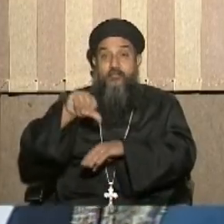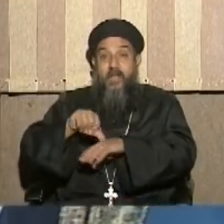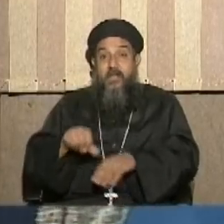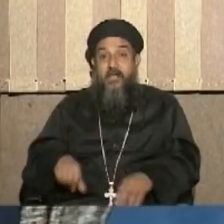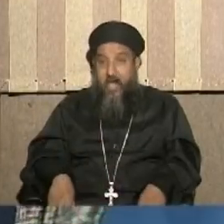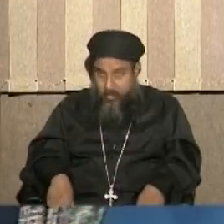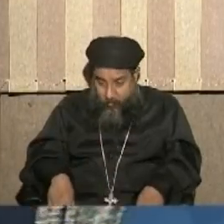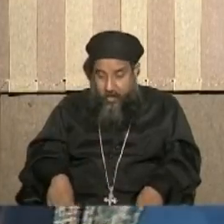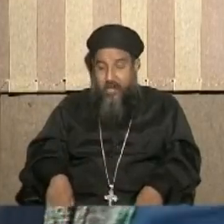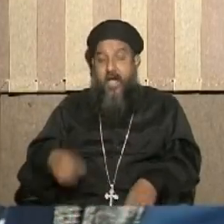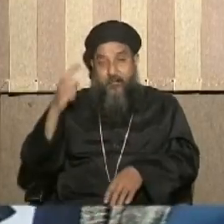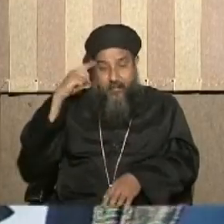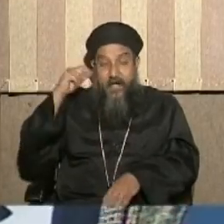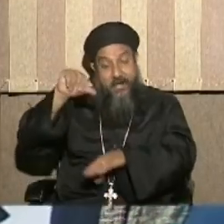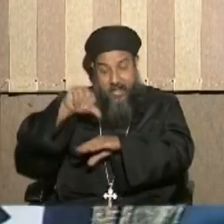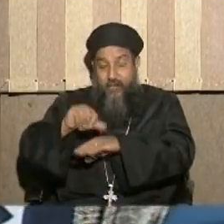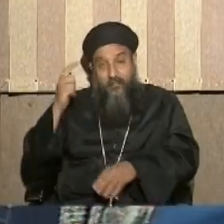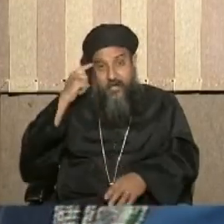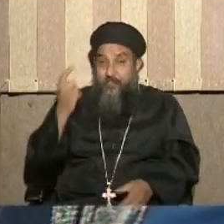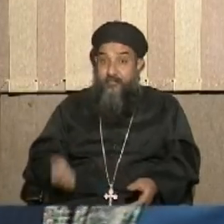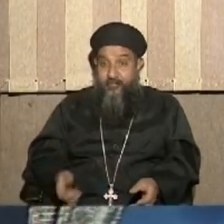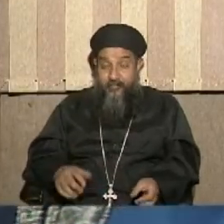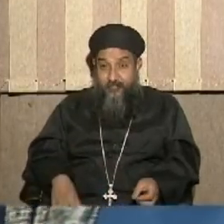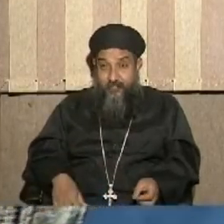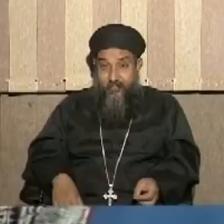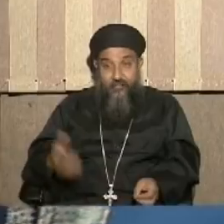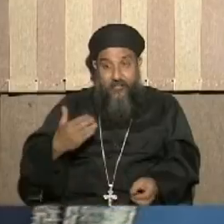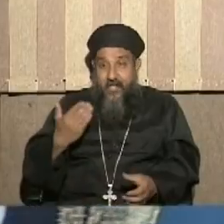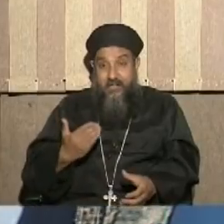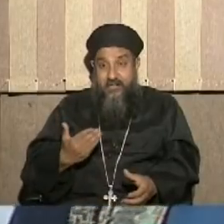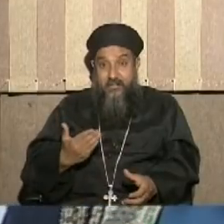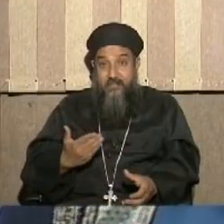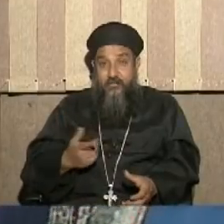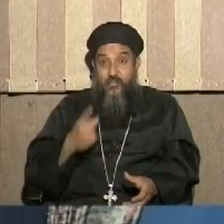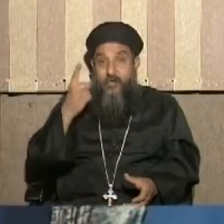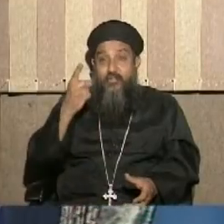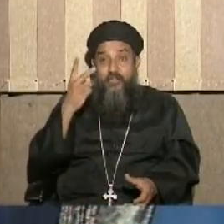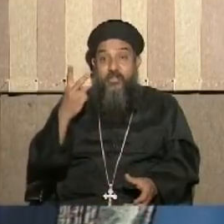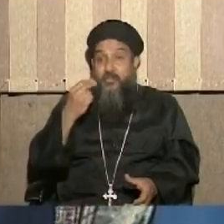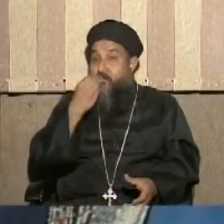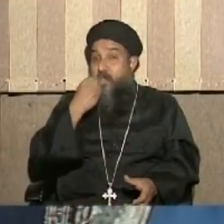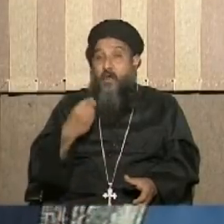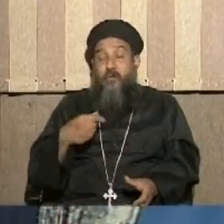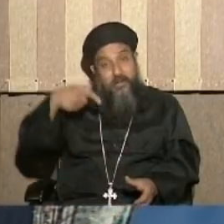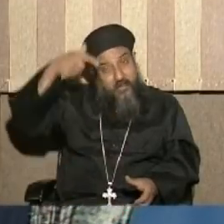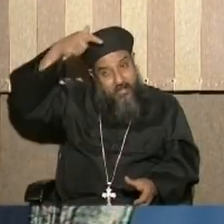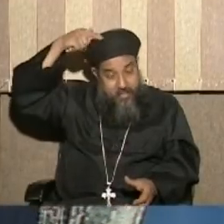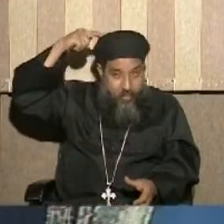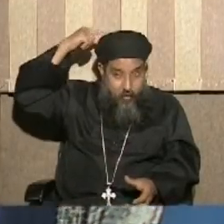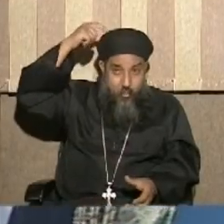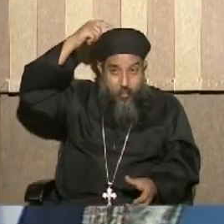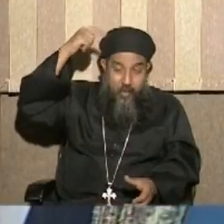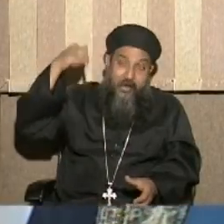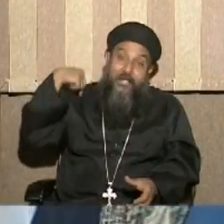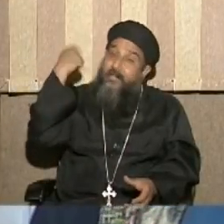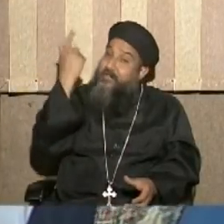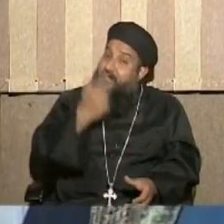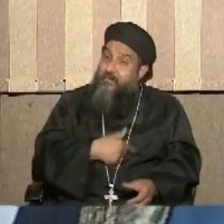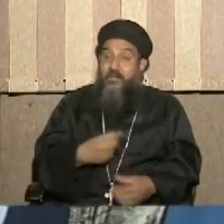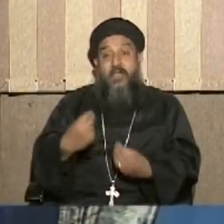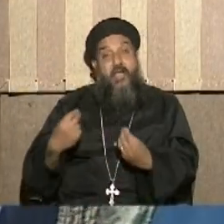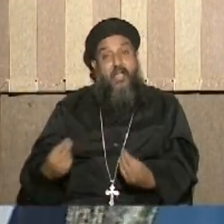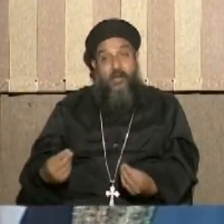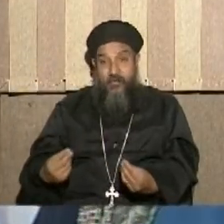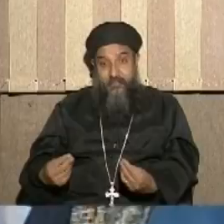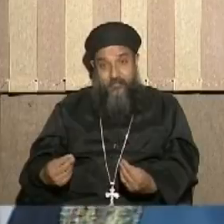انت تعرف مكانهم؟ ايوه يا مولاي، لكن صدقني دول رهبان قديسين